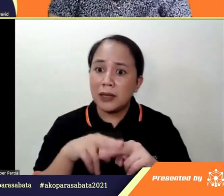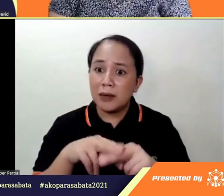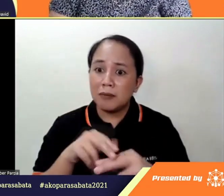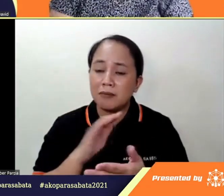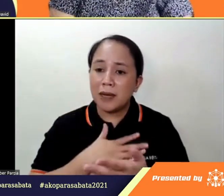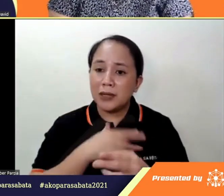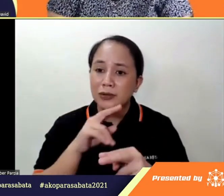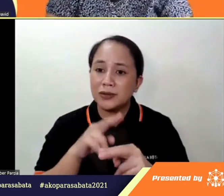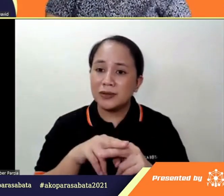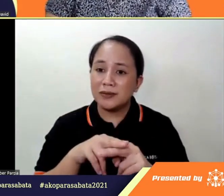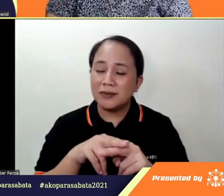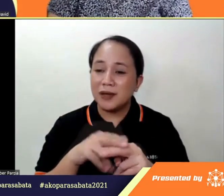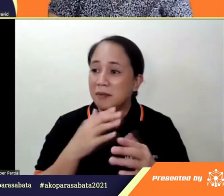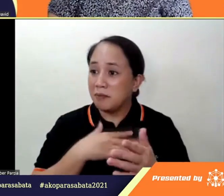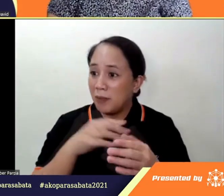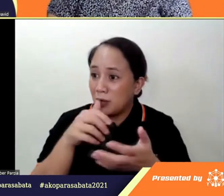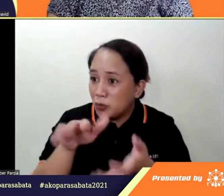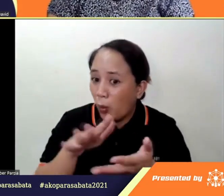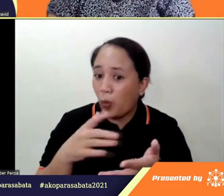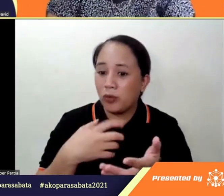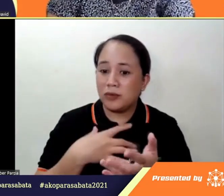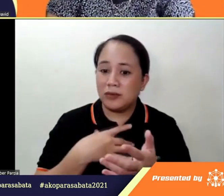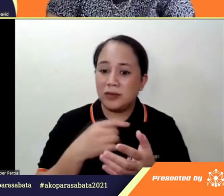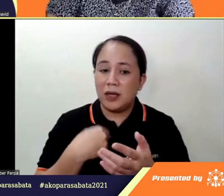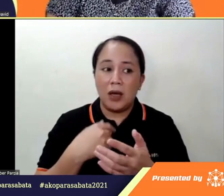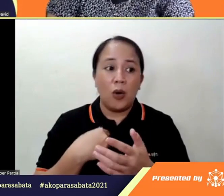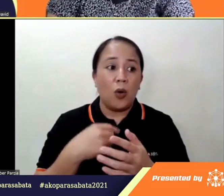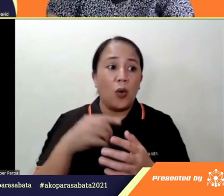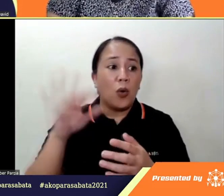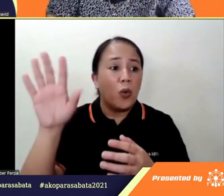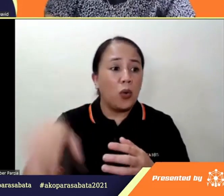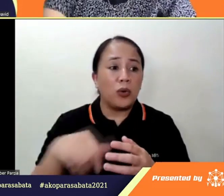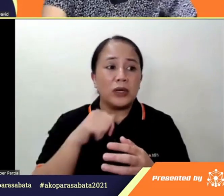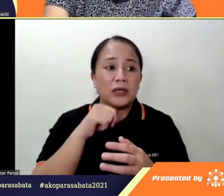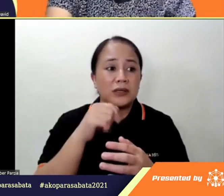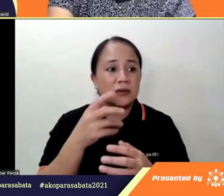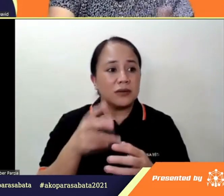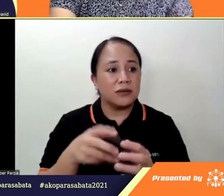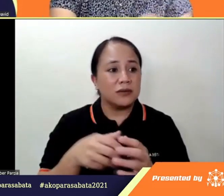ko. Uy, marunong. Uy, hindi siya umihi sa, ano ngayon,